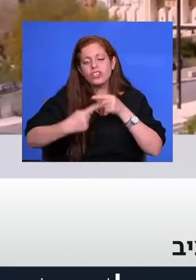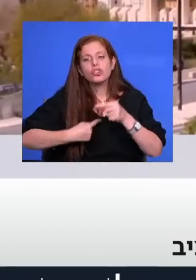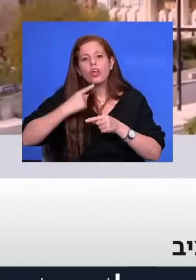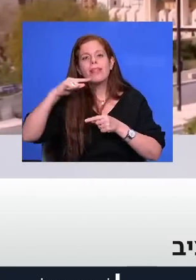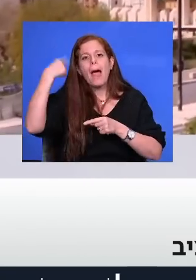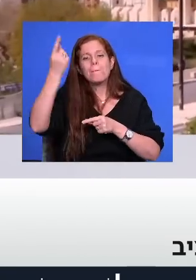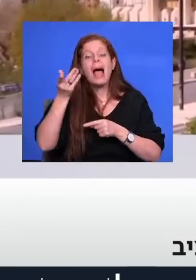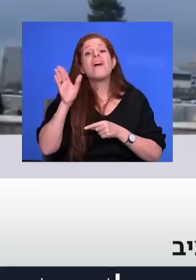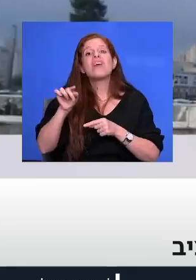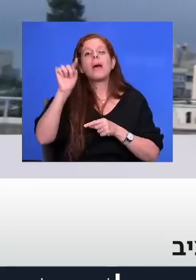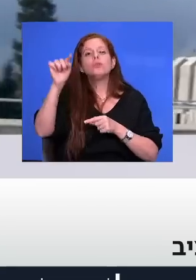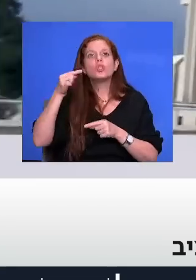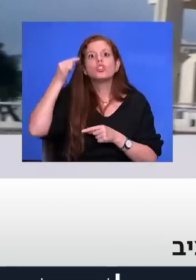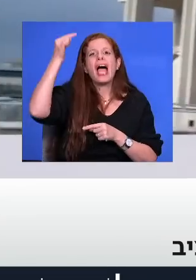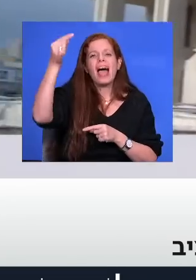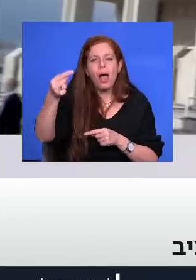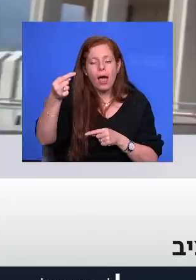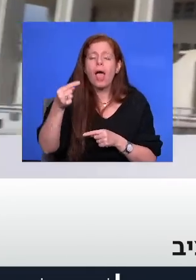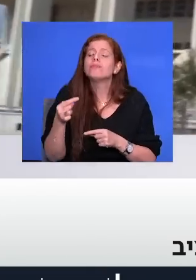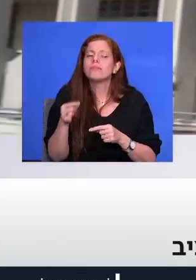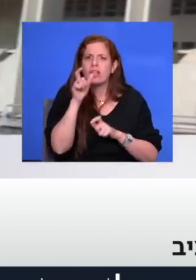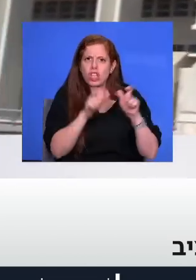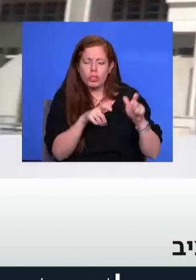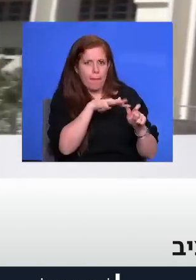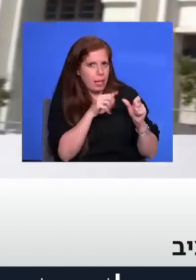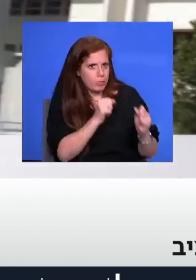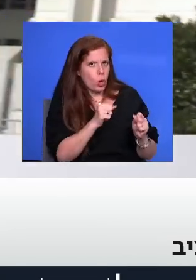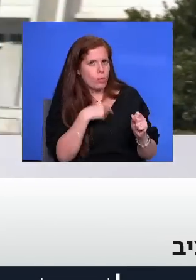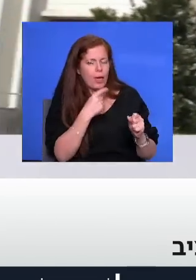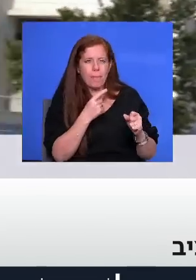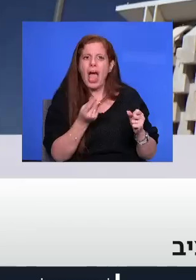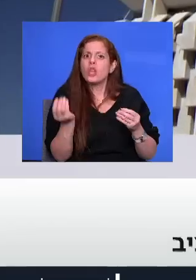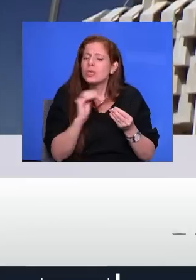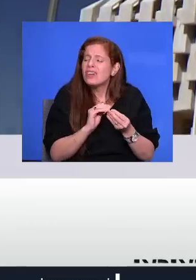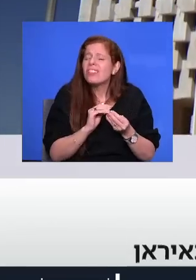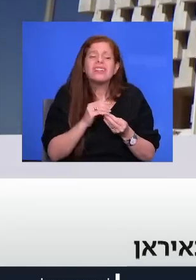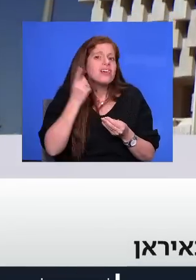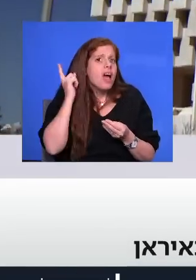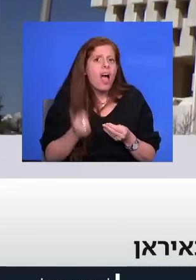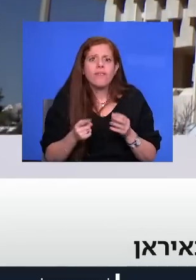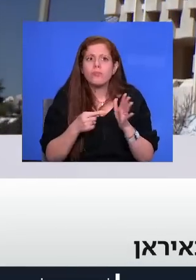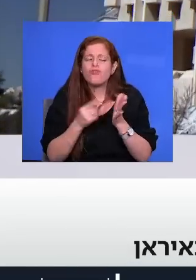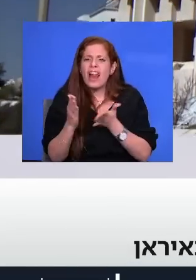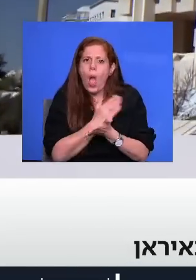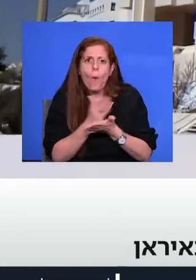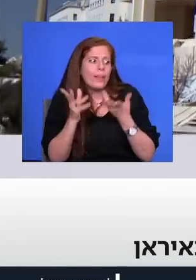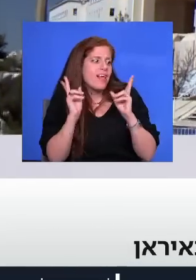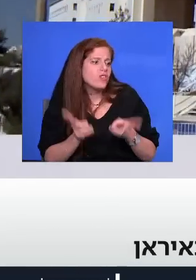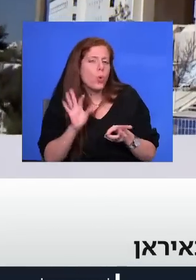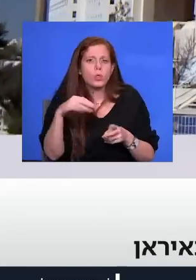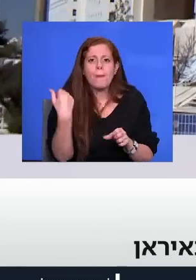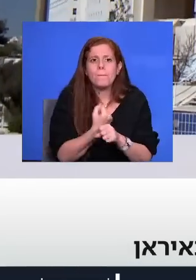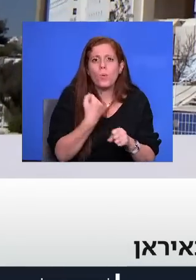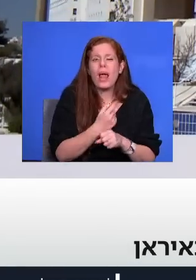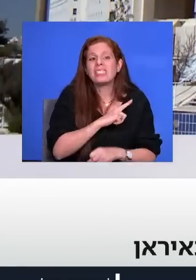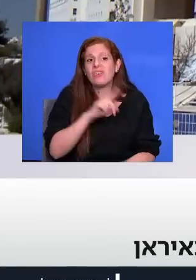לזה שאחריה גורמים במערכת הביטחון אומרים לנו התוספת הזאת נדרשת לטובת הערכות לאפשרות של פעולה צבאית